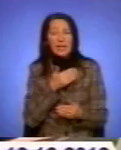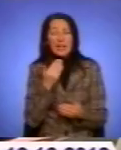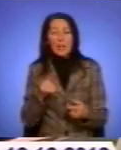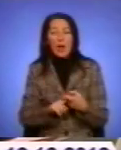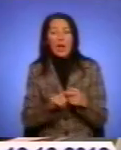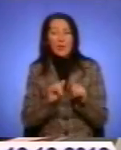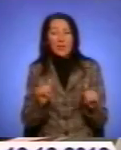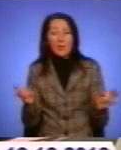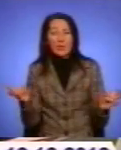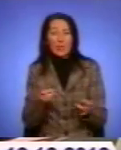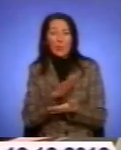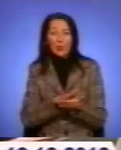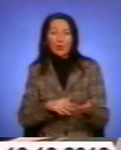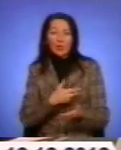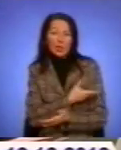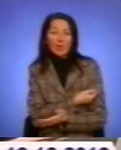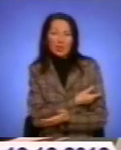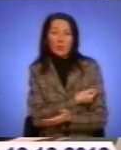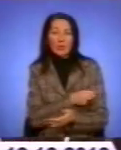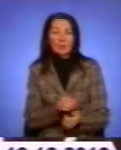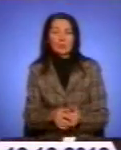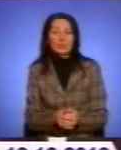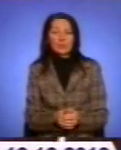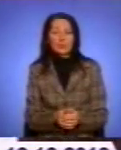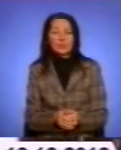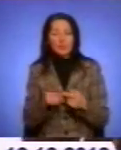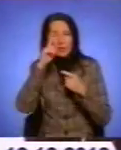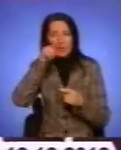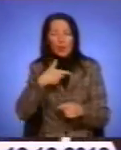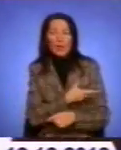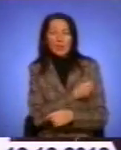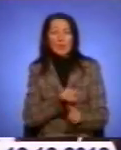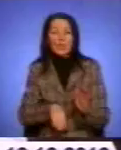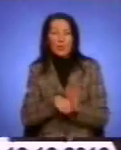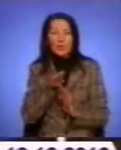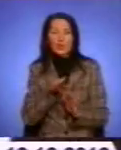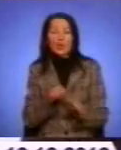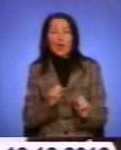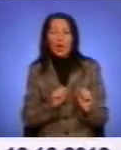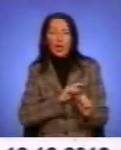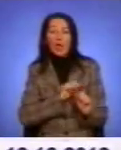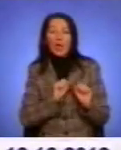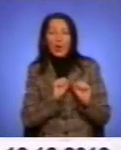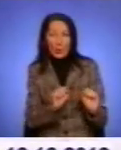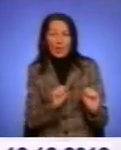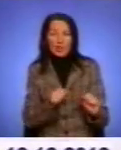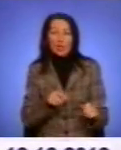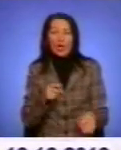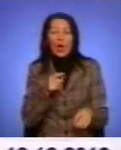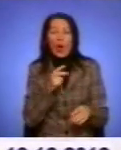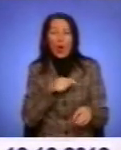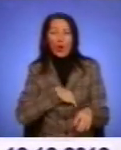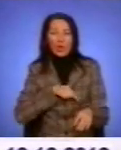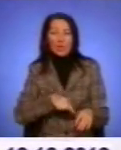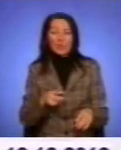епідемії, звичайно, треба продовжувати проведення щеплень. Відомо, щеплення підвищує опірність організму до збудників вірусу, так захищає не